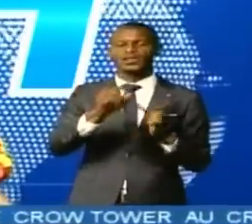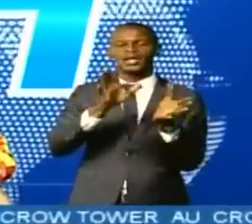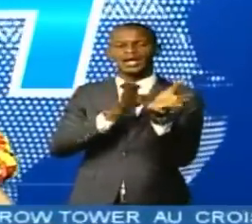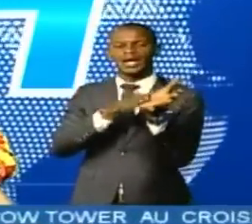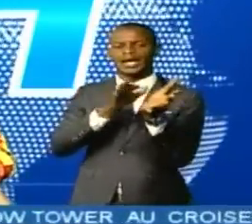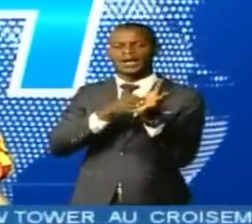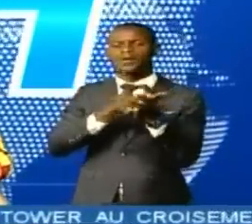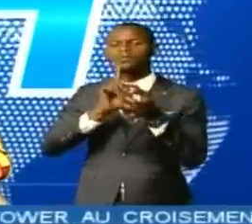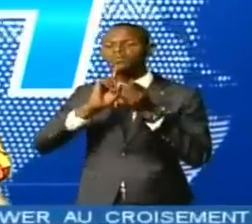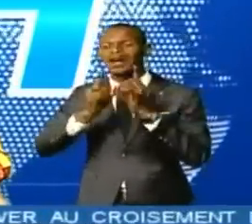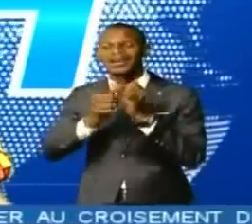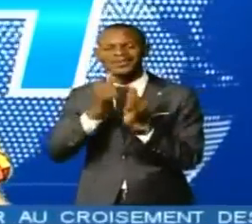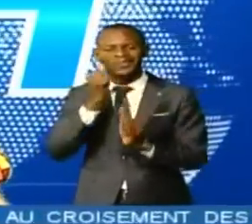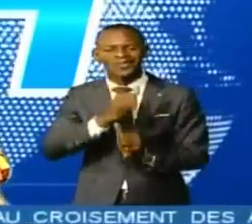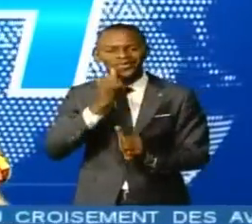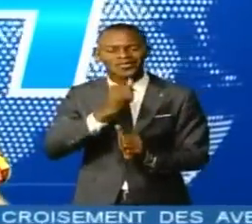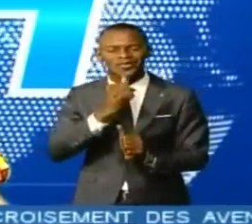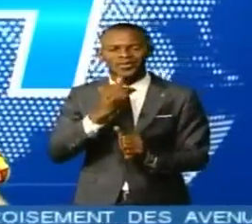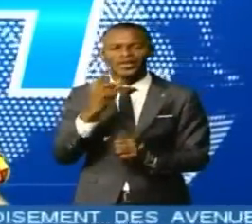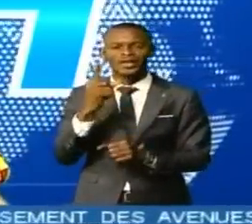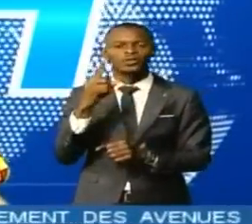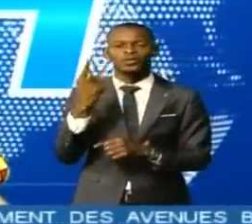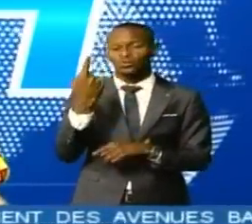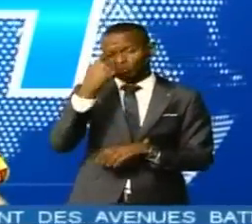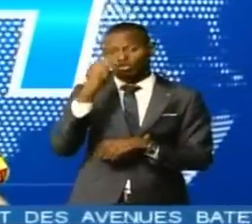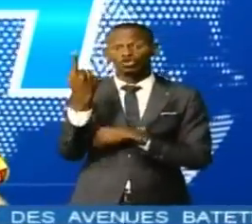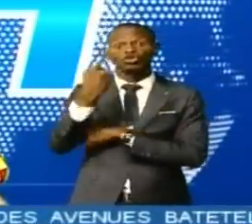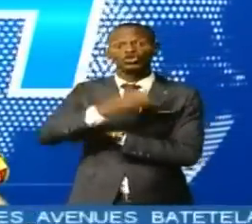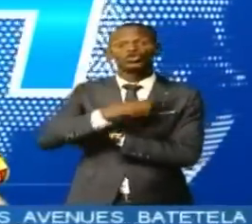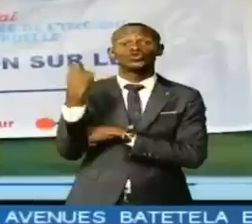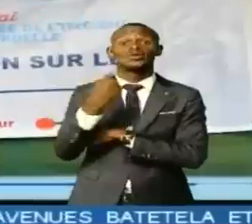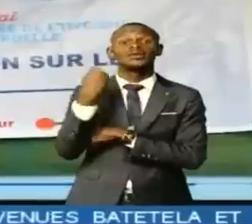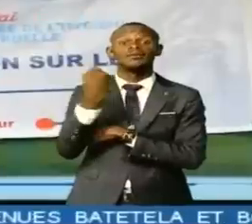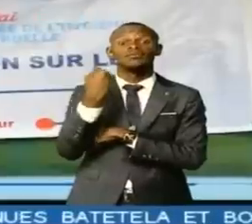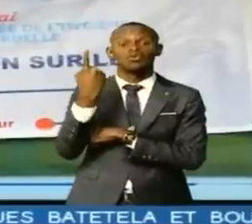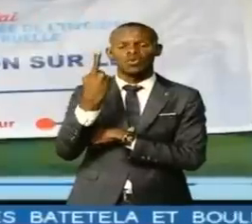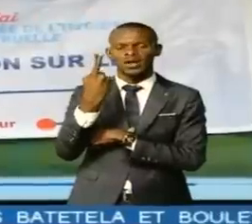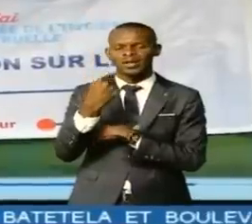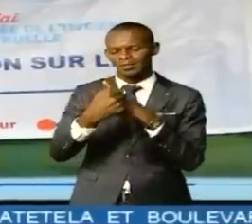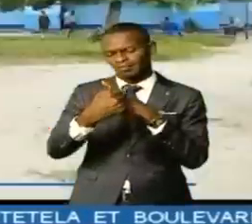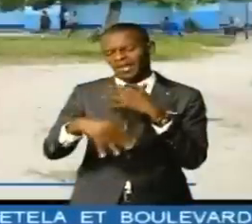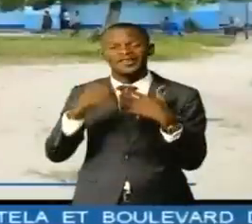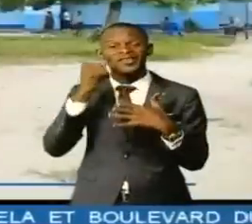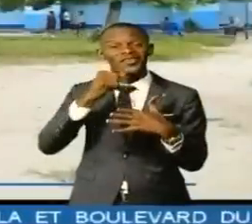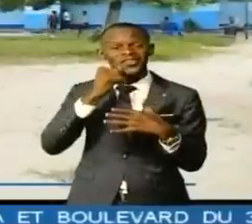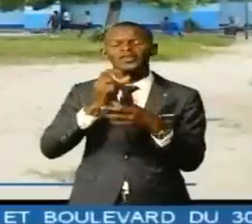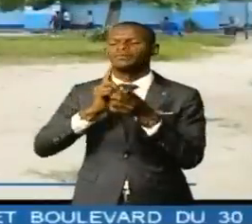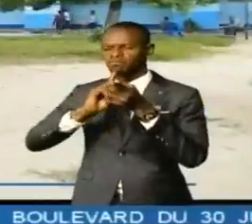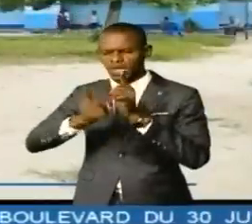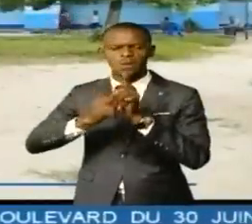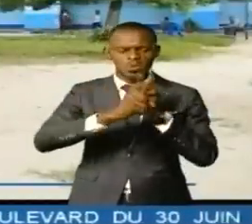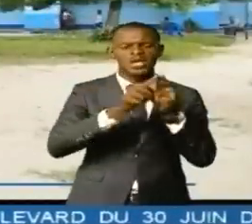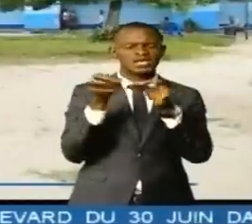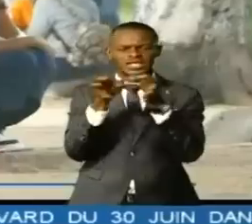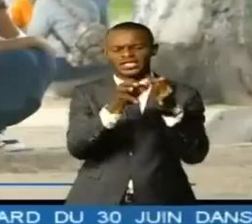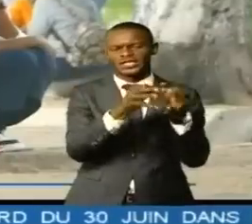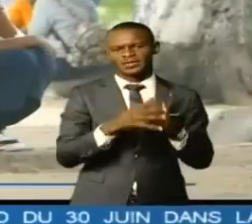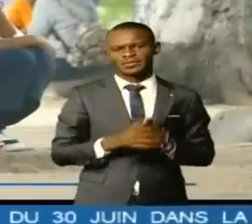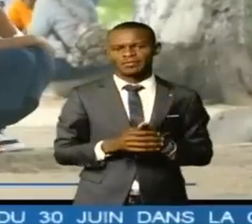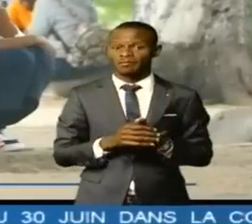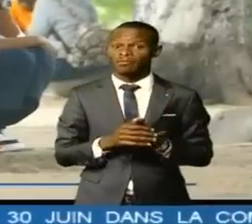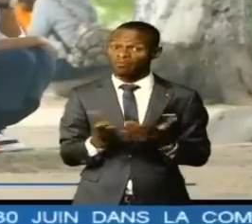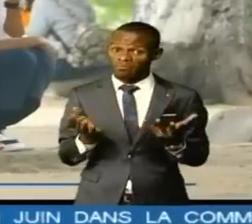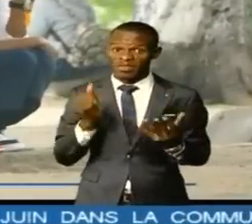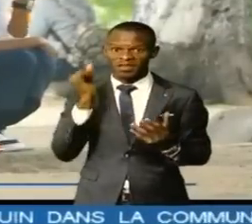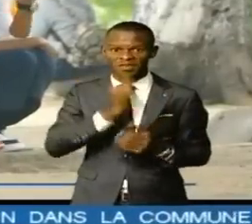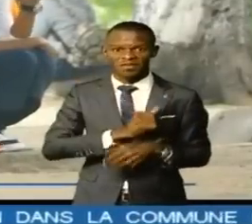chaque 29 mai. Suivez ce reportage de Constance Mananga. Les adolescentes et jeunes doivent être fiers de la menstruation